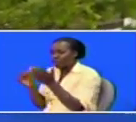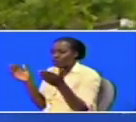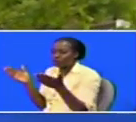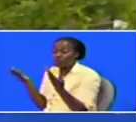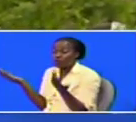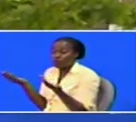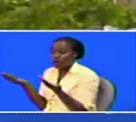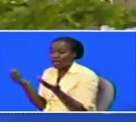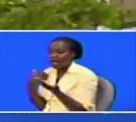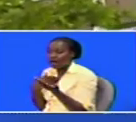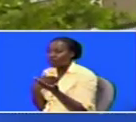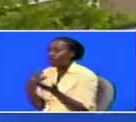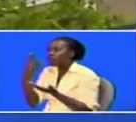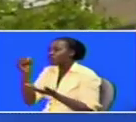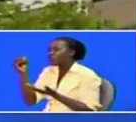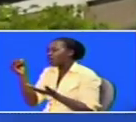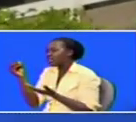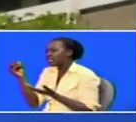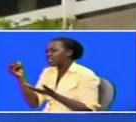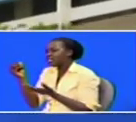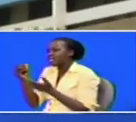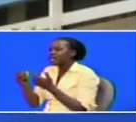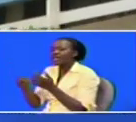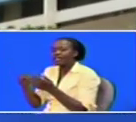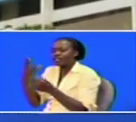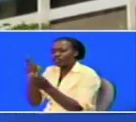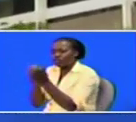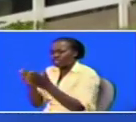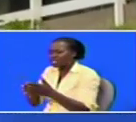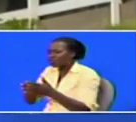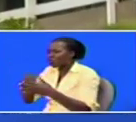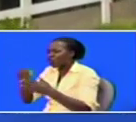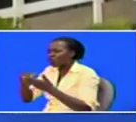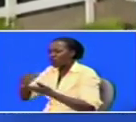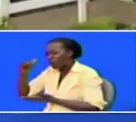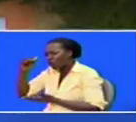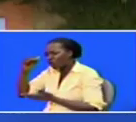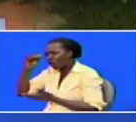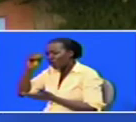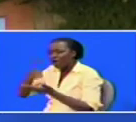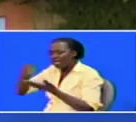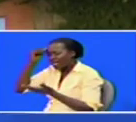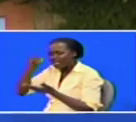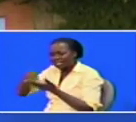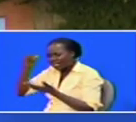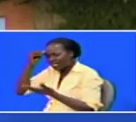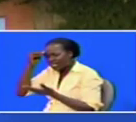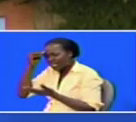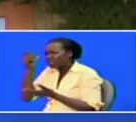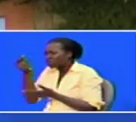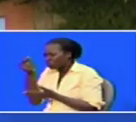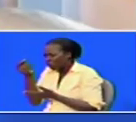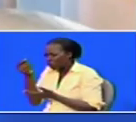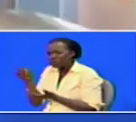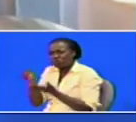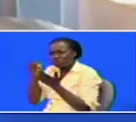na karibu madaktari 400 kila mwaka akipelekwa kwenda kusoma zaidi. Maana nchi yetu tuko na madaktari kidogo sana wataalamu ama